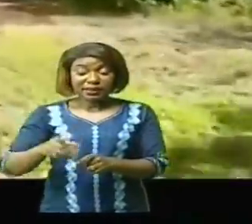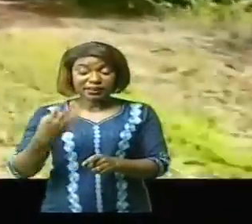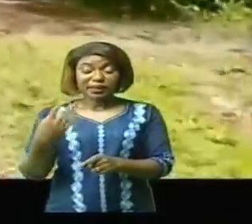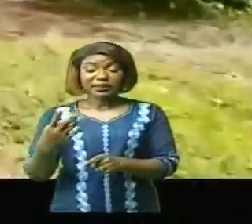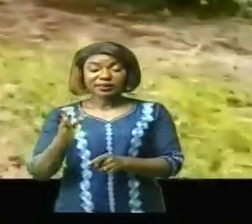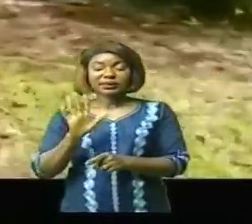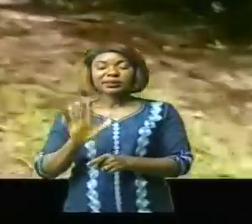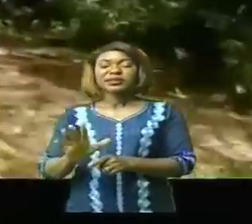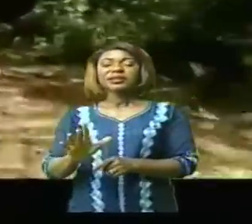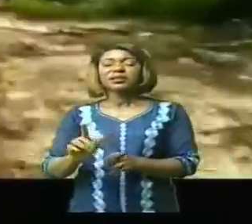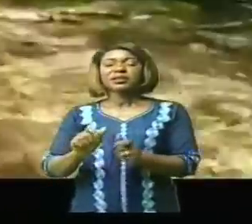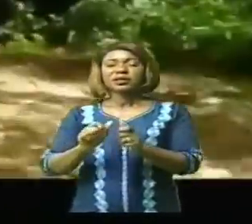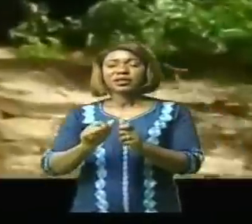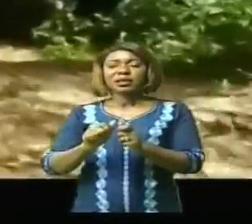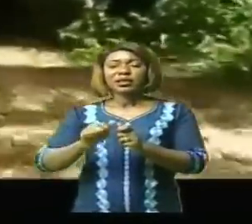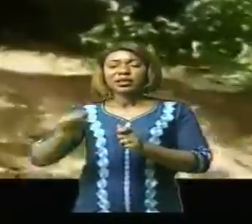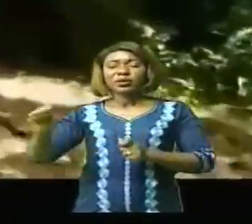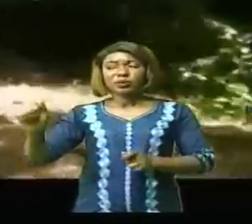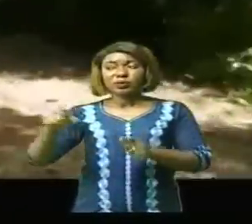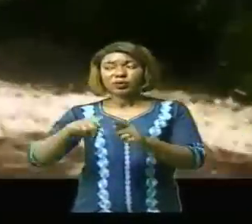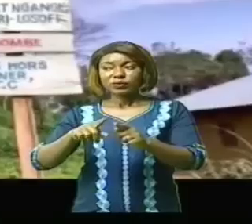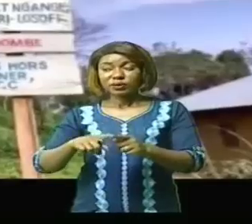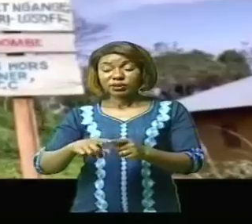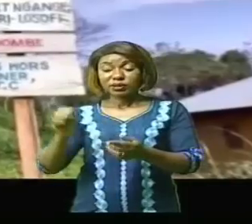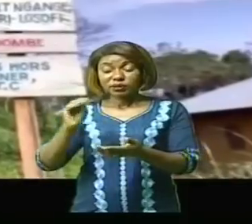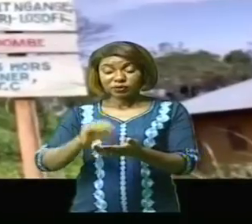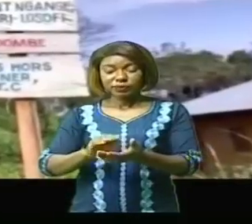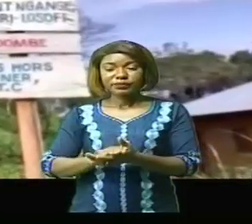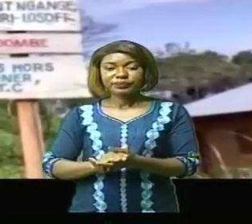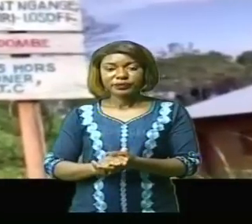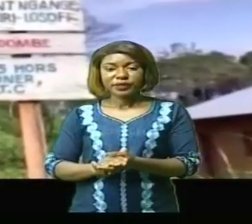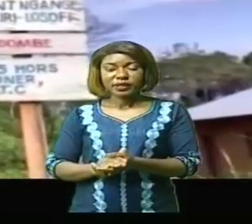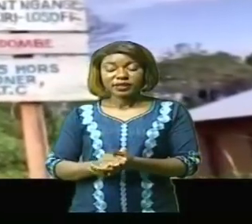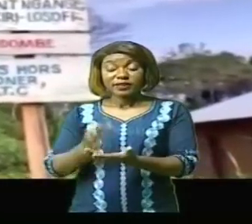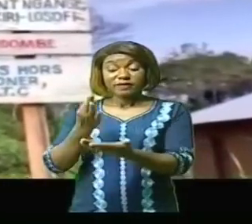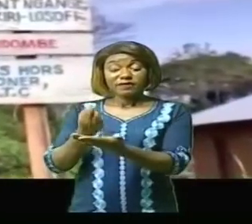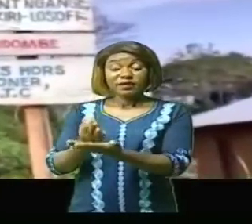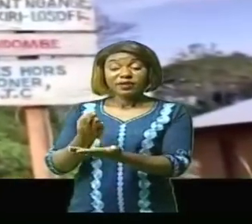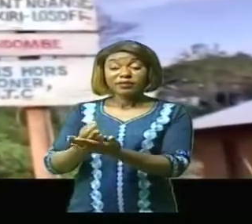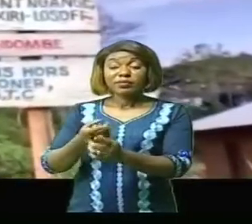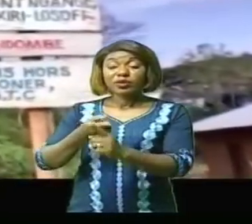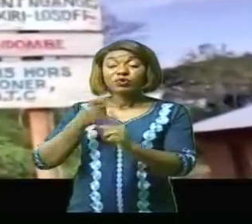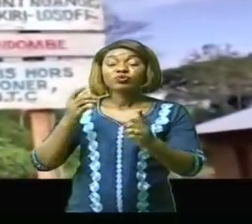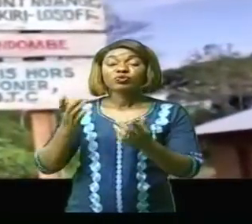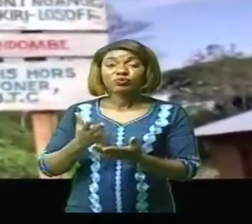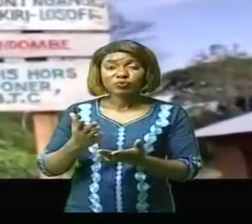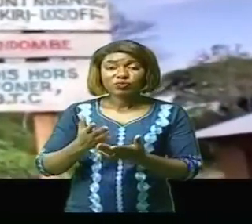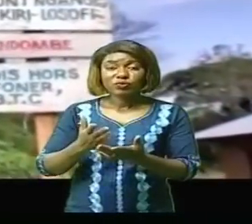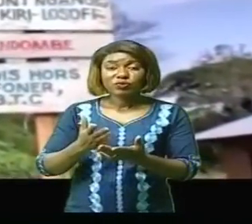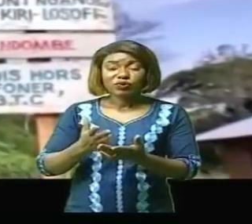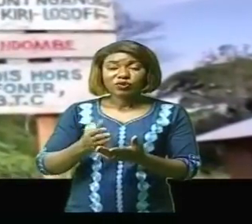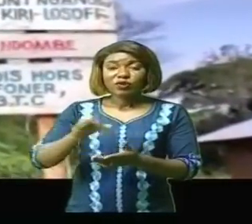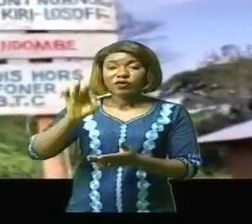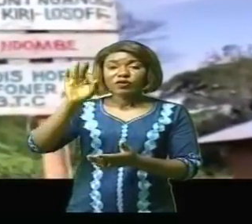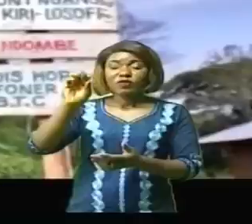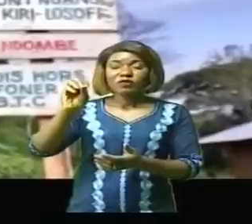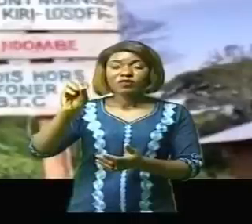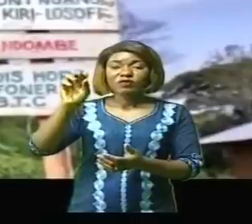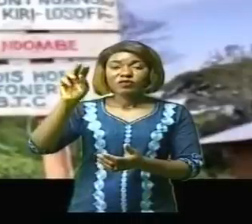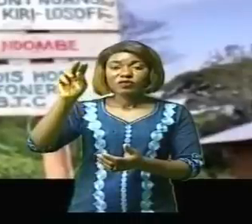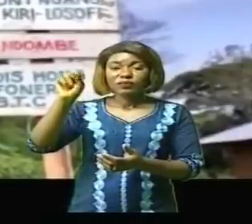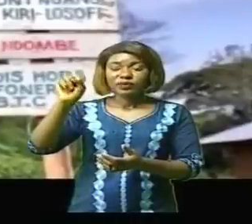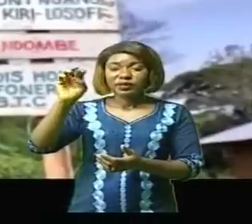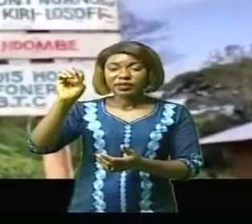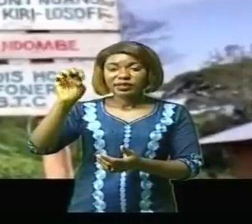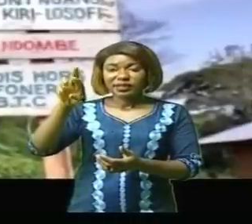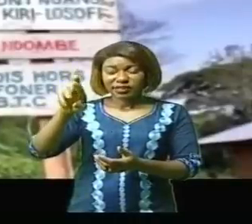avec les cantonniers. Il s'y est de signaler que ce surfinancement du Fonds national d'entretien routier FONER